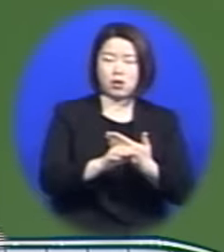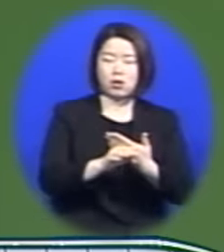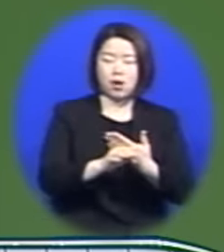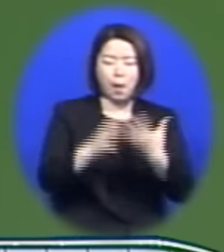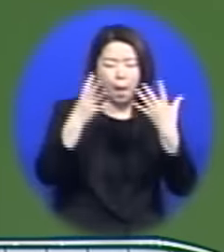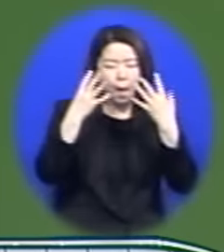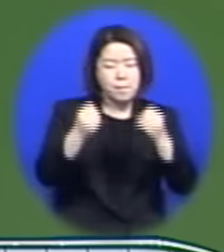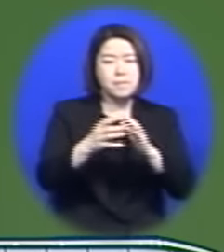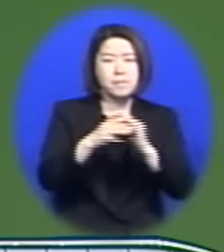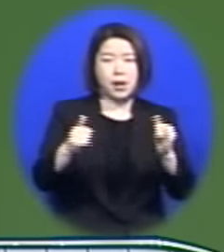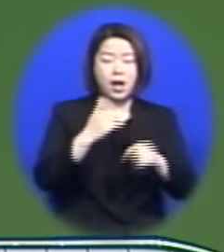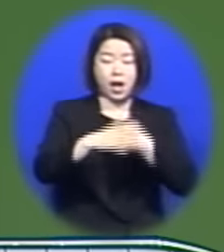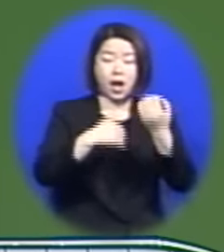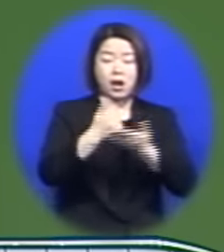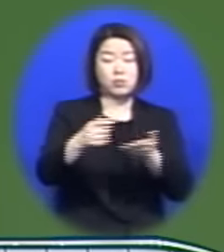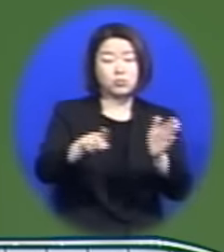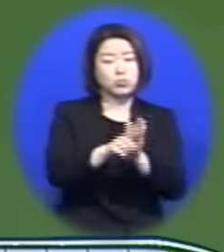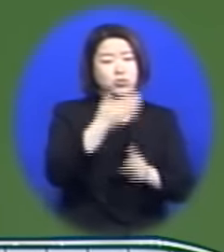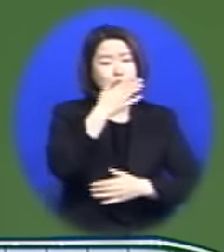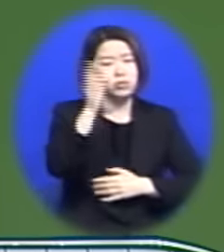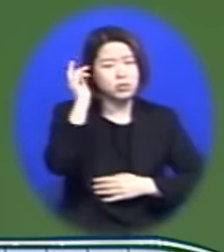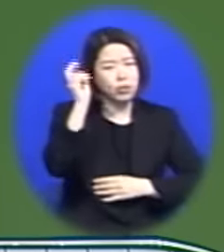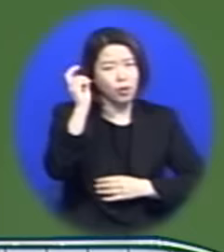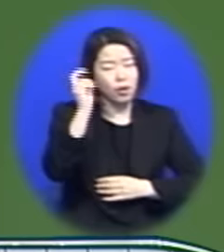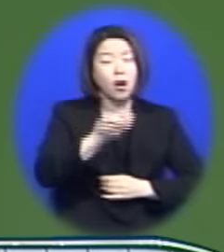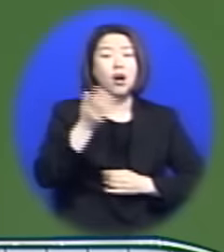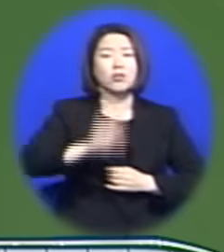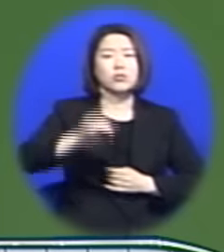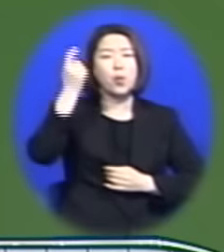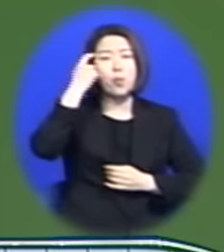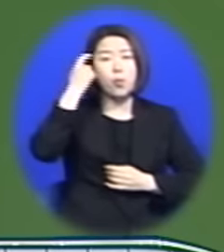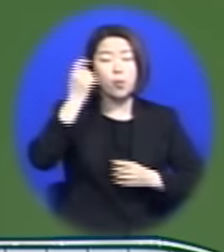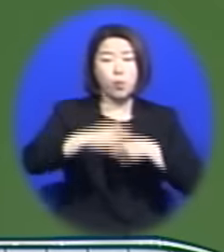사람들이 하나님을 믿을 수 있을데 왜 하나님가